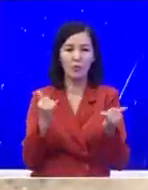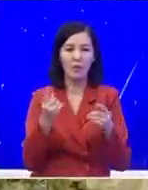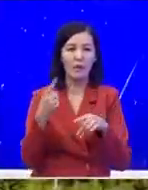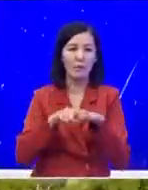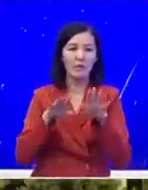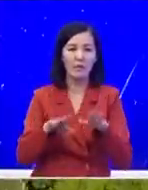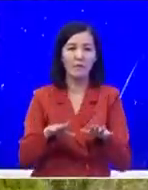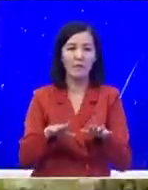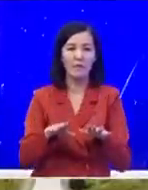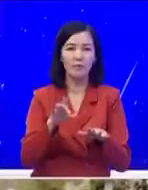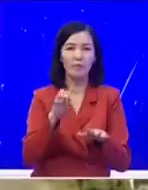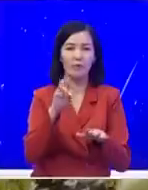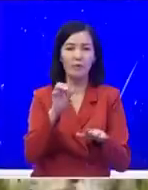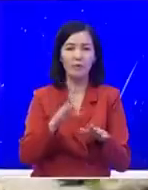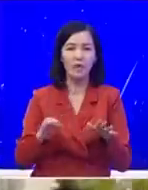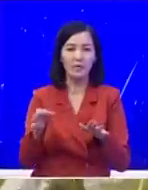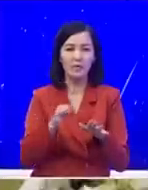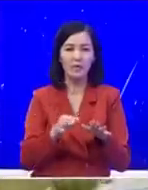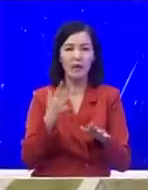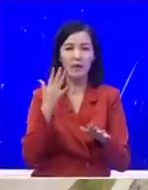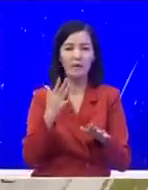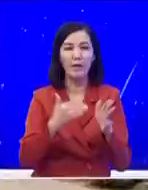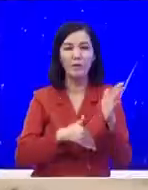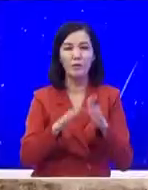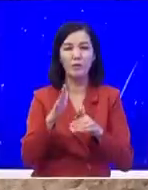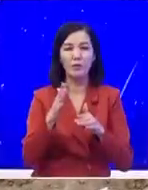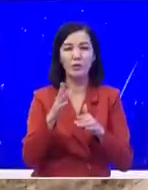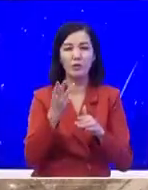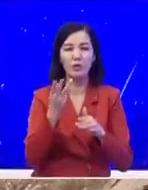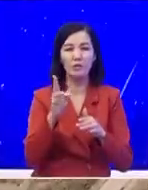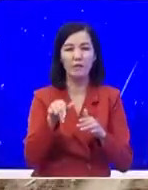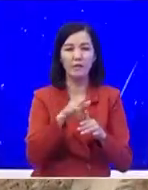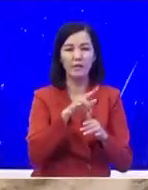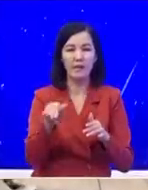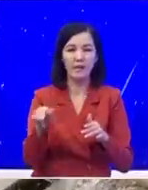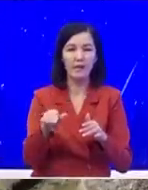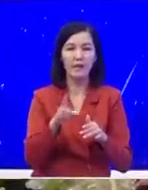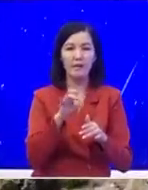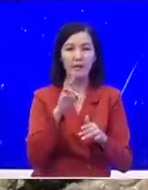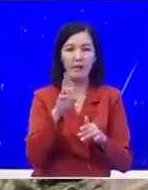место в рейтинге заняли Бермудские острова. В топ-5 попали Швейцария, Норвегия, Исландия и Япония.